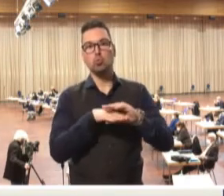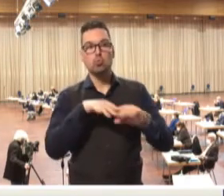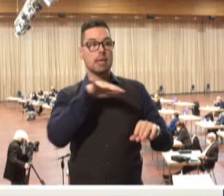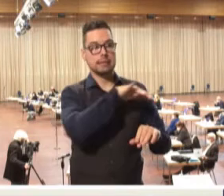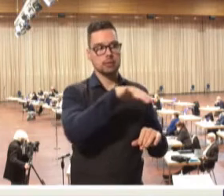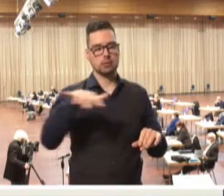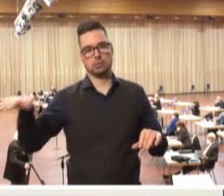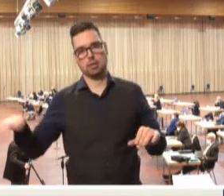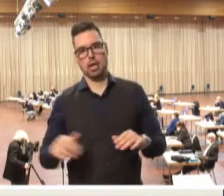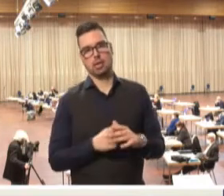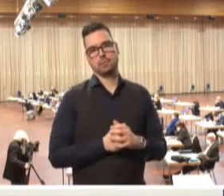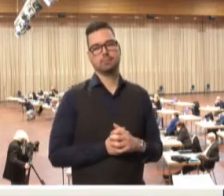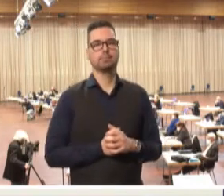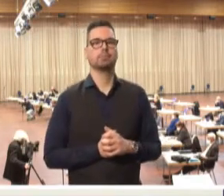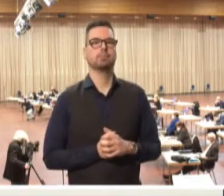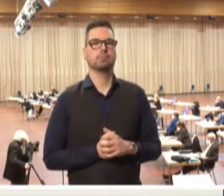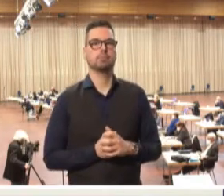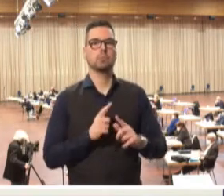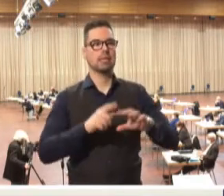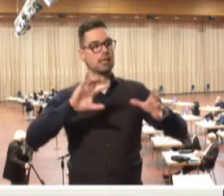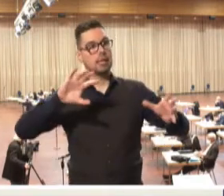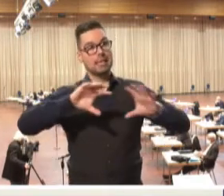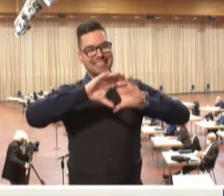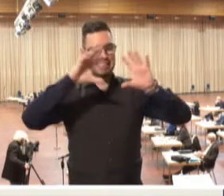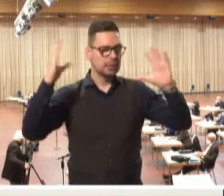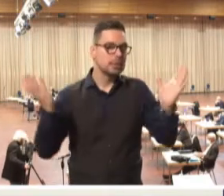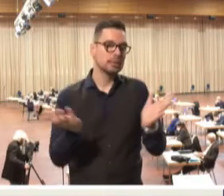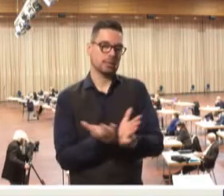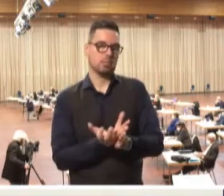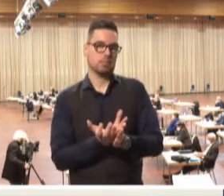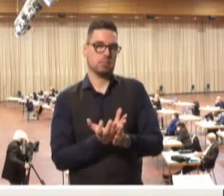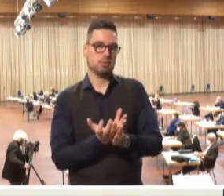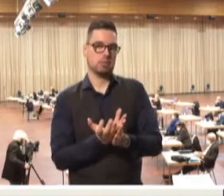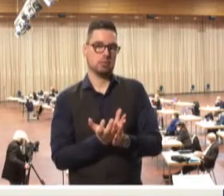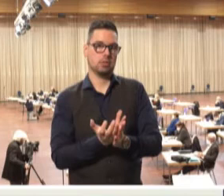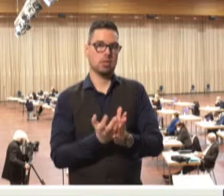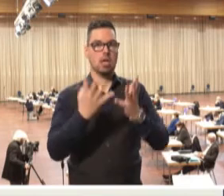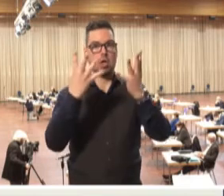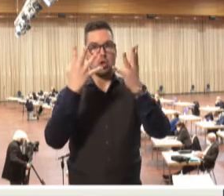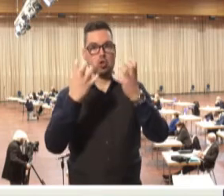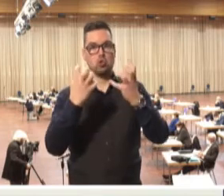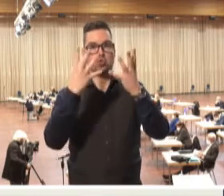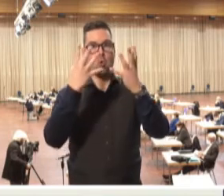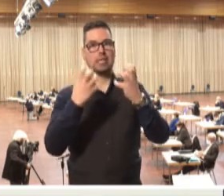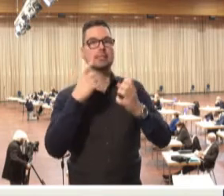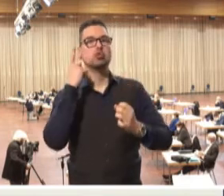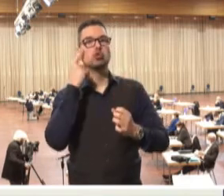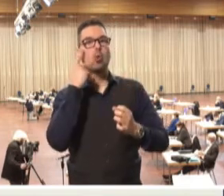hatten. Und insgesamt wurden durch den Untersuchungsausschuss 90 Zeugen